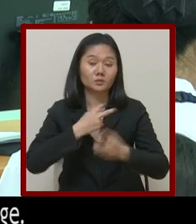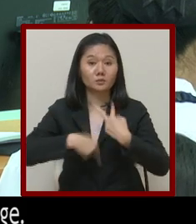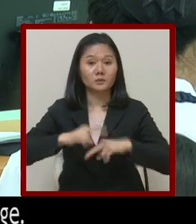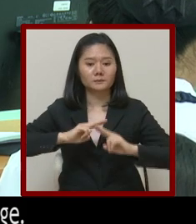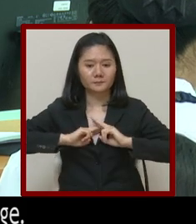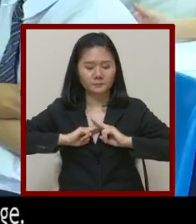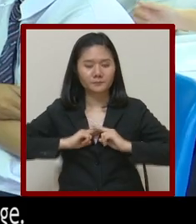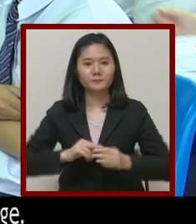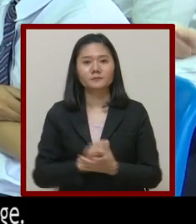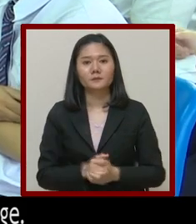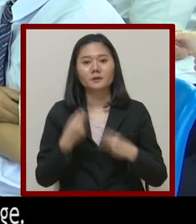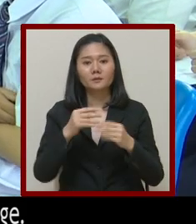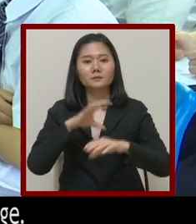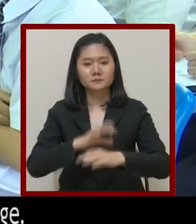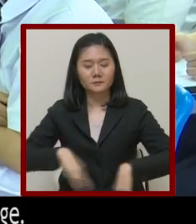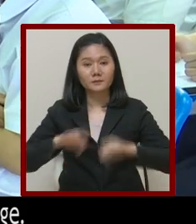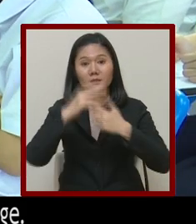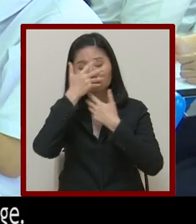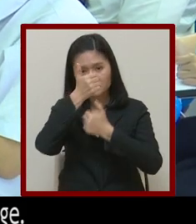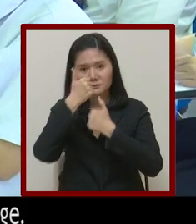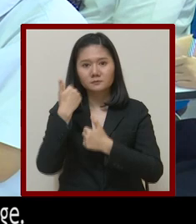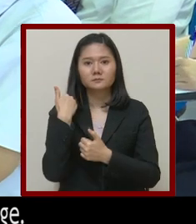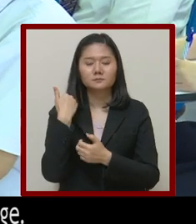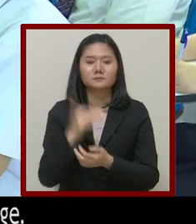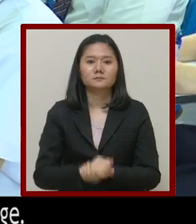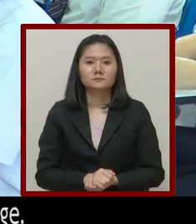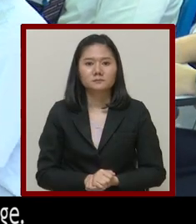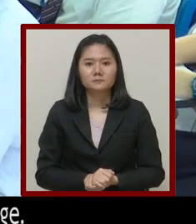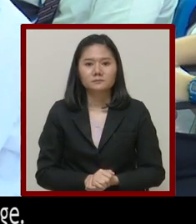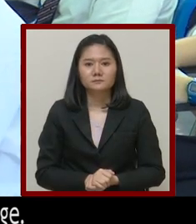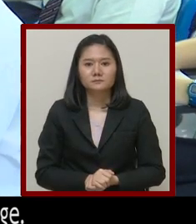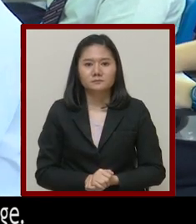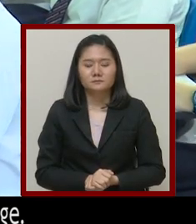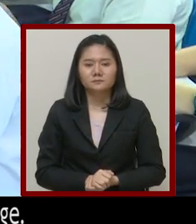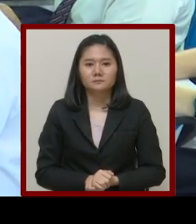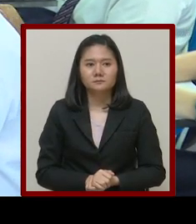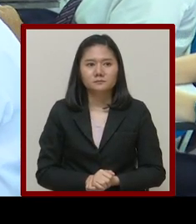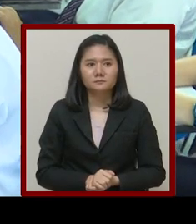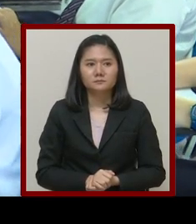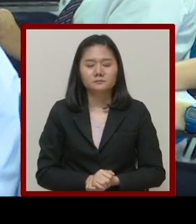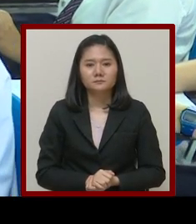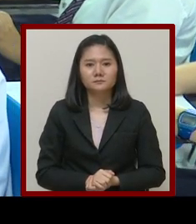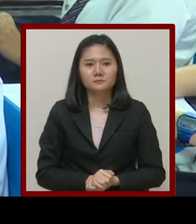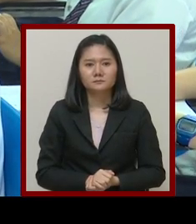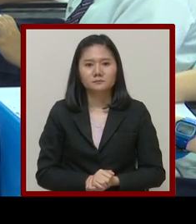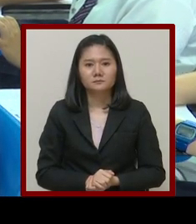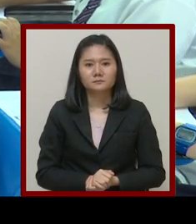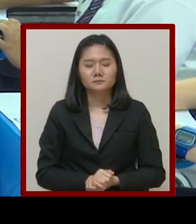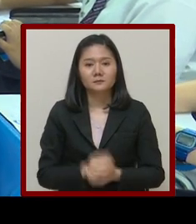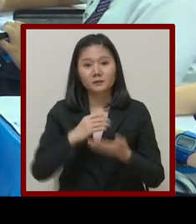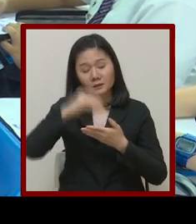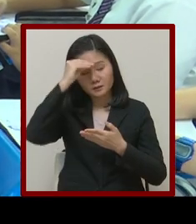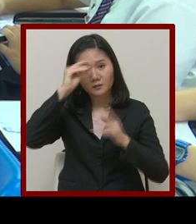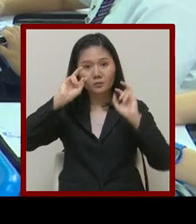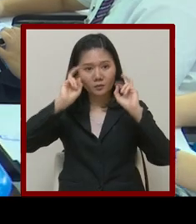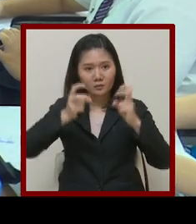เนี่ยให้ความเขาให้ความสำคัญและความสนใจมากๆนะคะเดี๋ยวเราจะมาเรียน